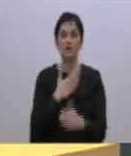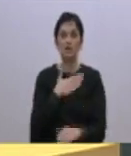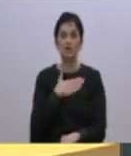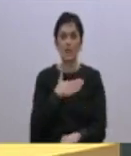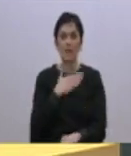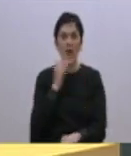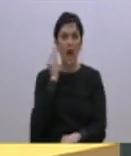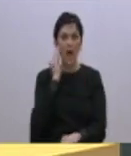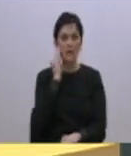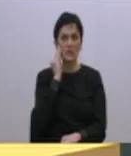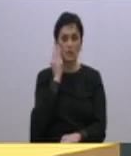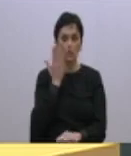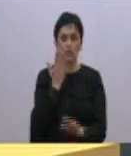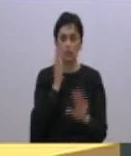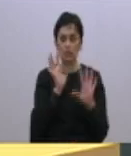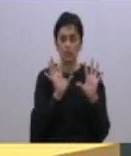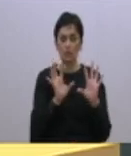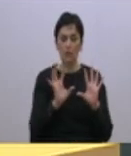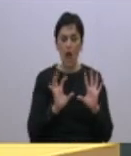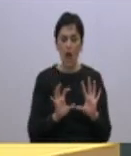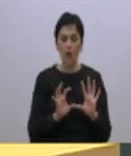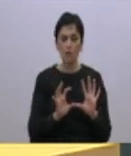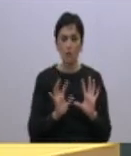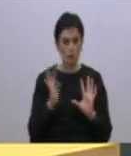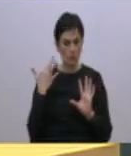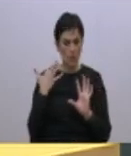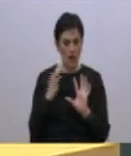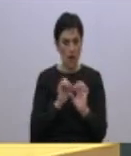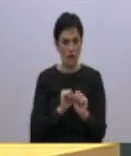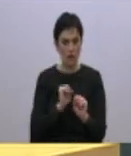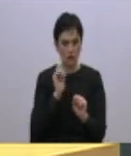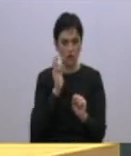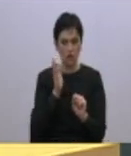თუ კანონი იქნება ხარდაჭერილი ეს იქნება